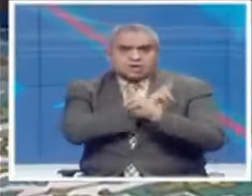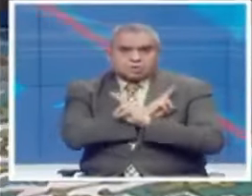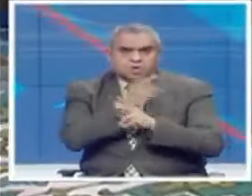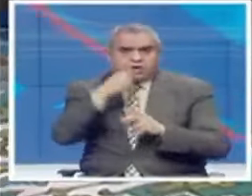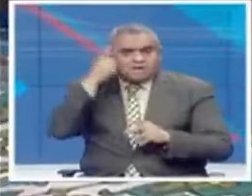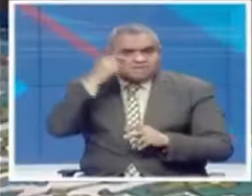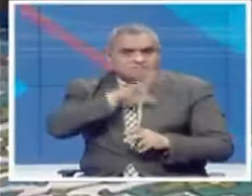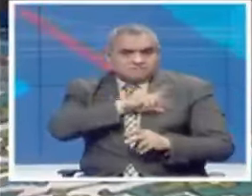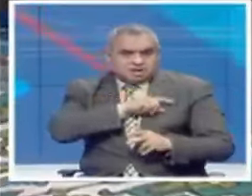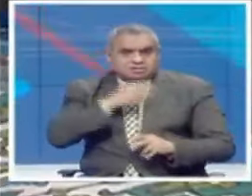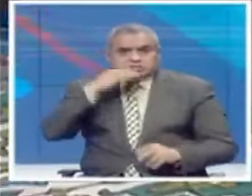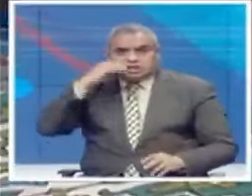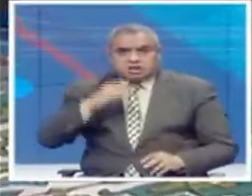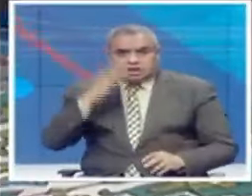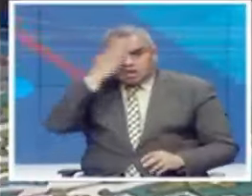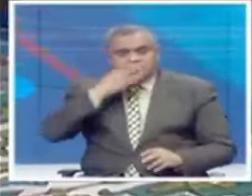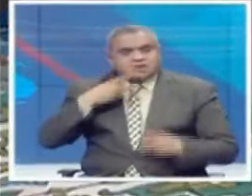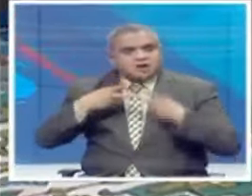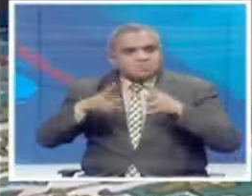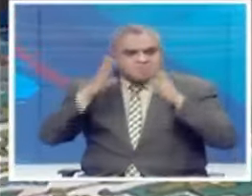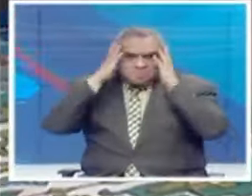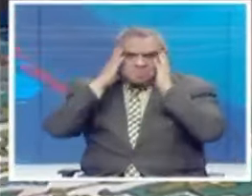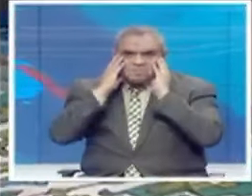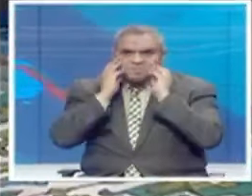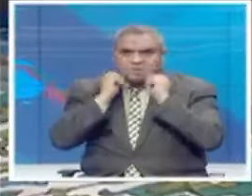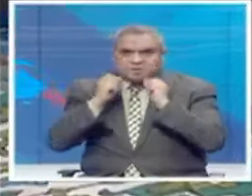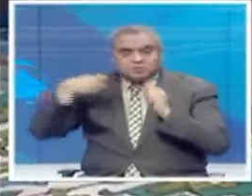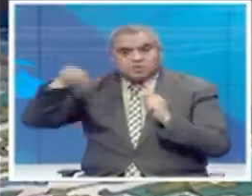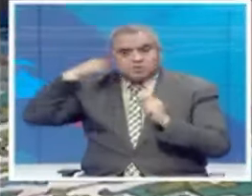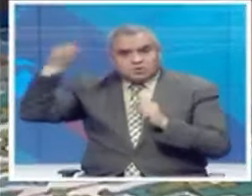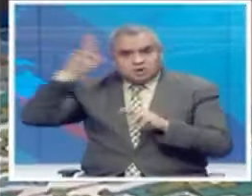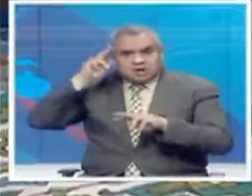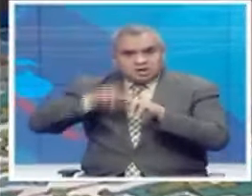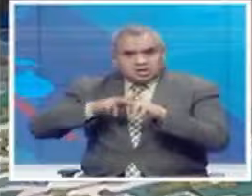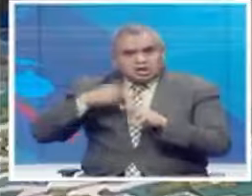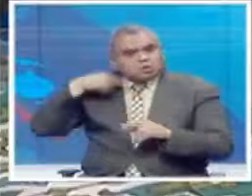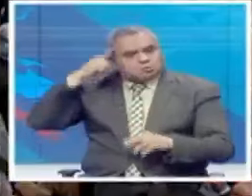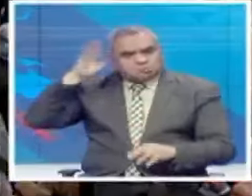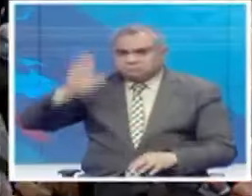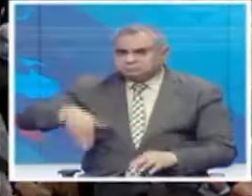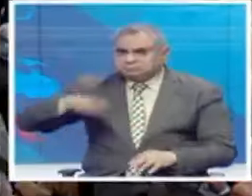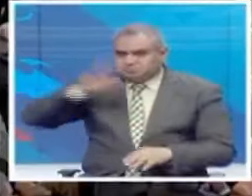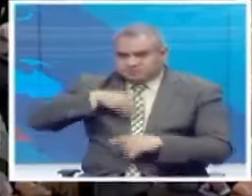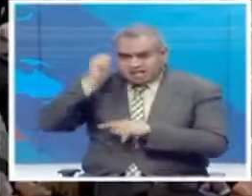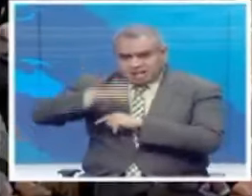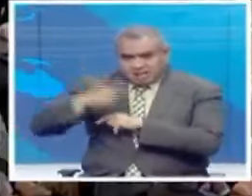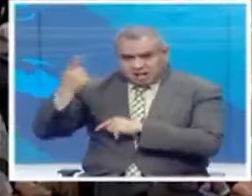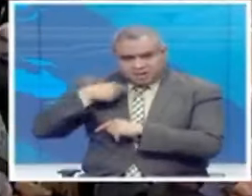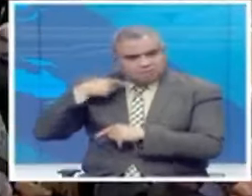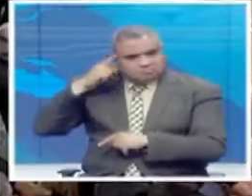فلسطين وجنوب إفريقيا ترحبان، ونتنياهو يؤكد مواصلة عدوانه رغم القرار.